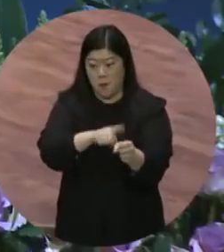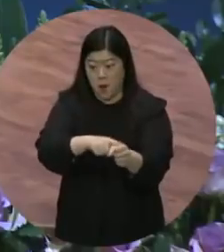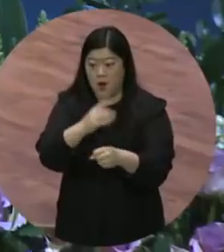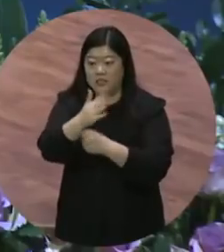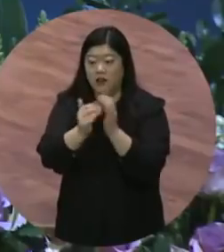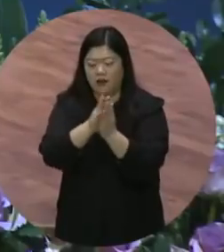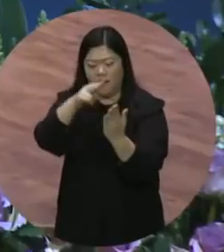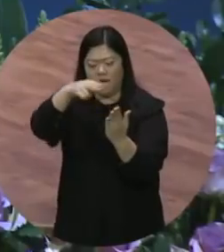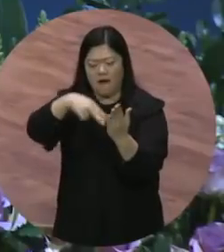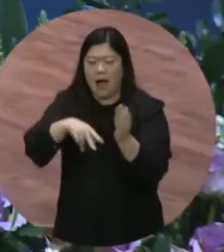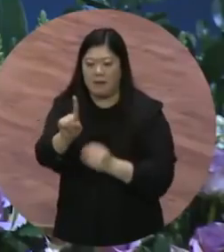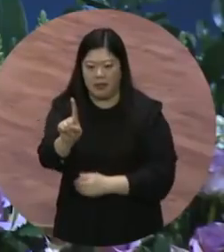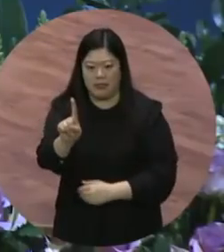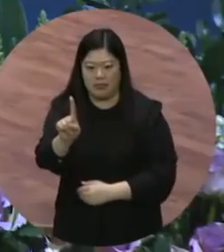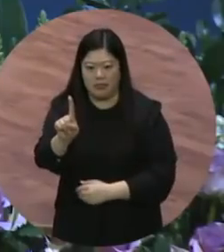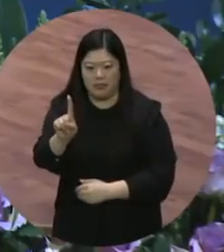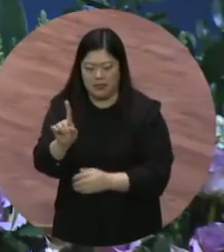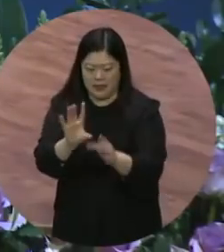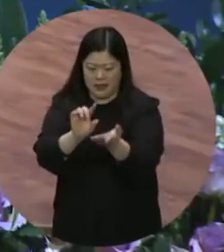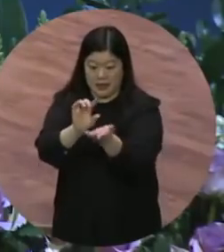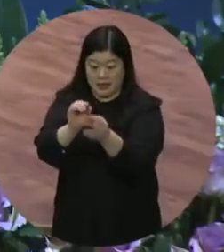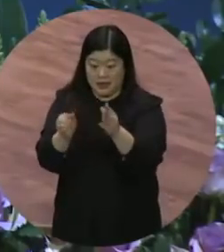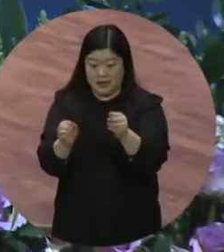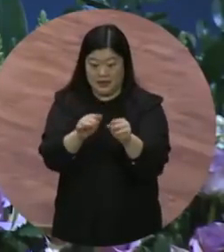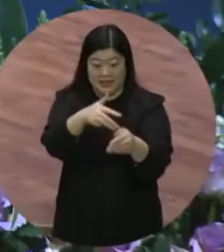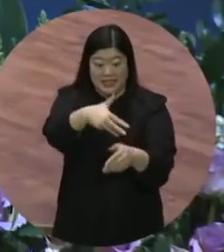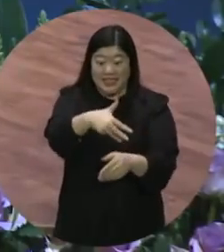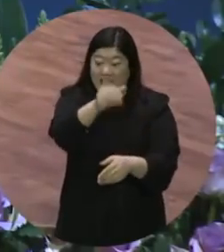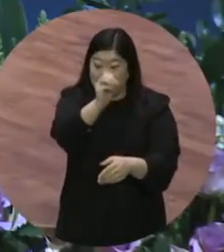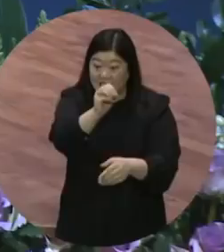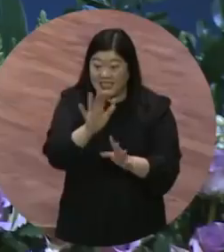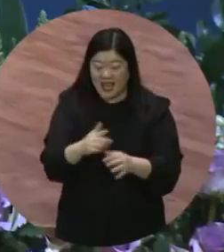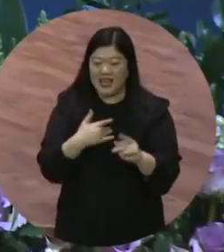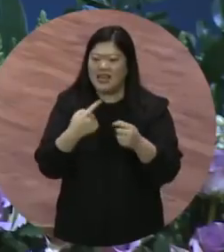근데 3월인데 창세기 시작하다